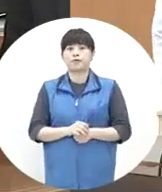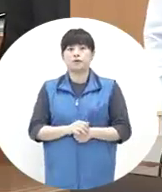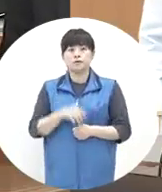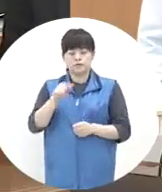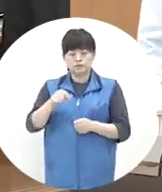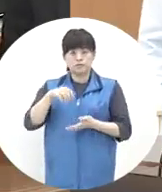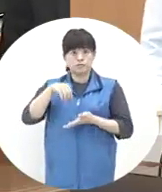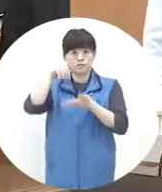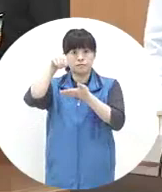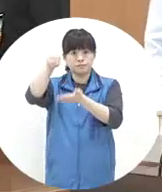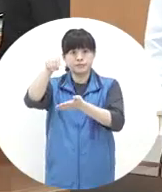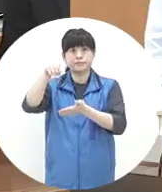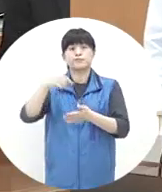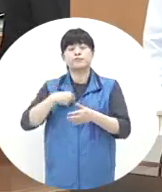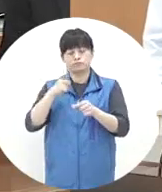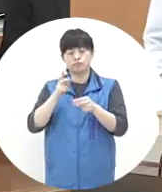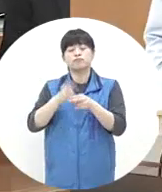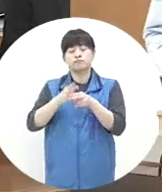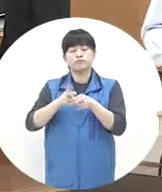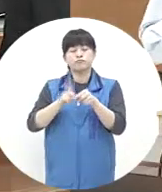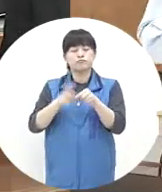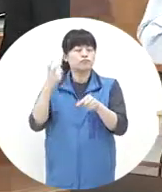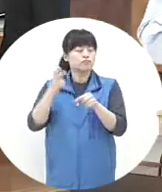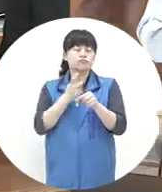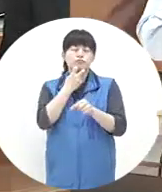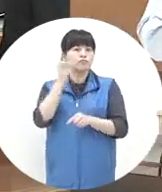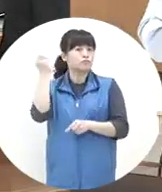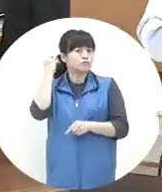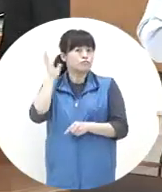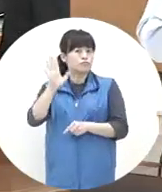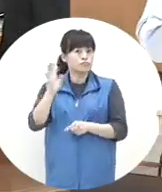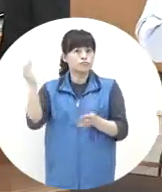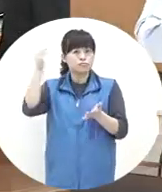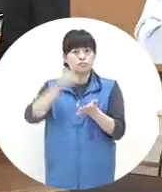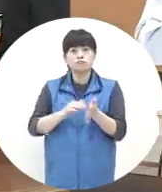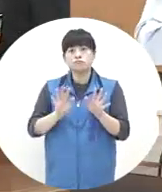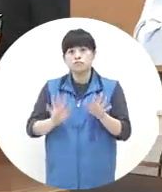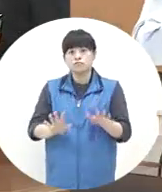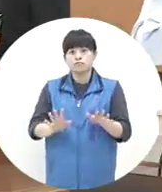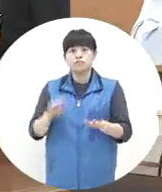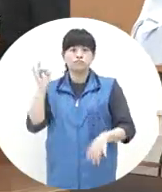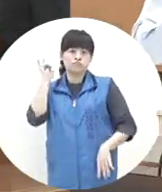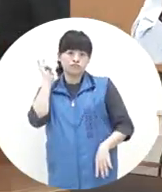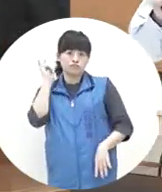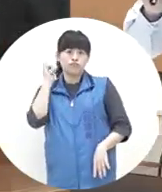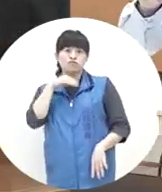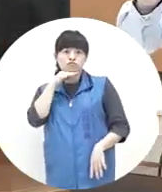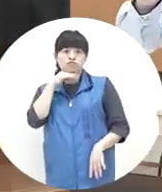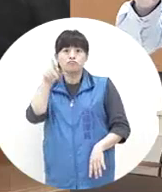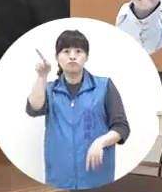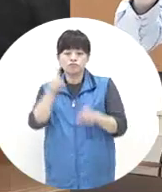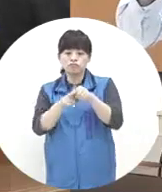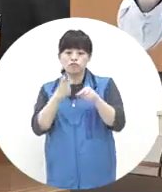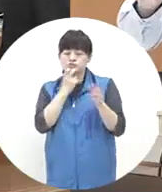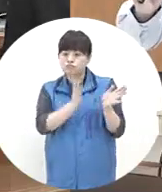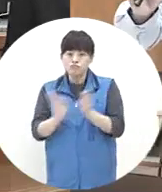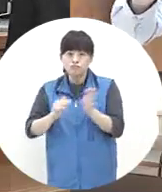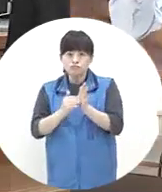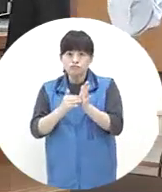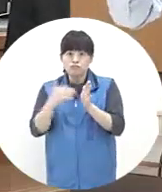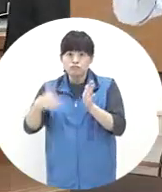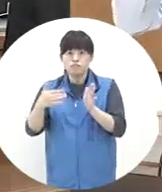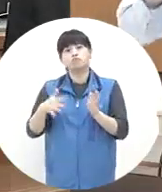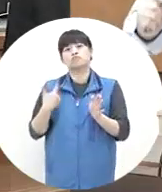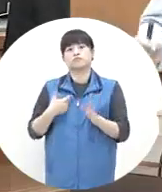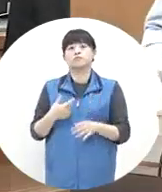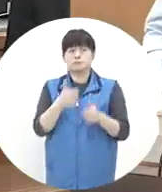议我相信中央他也听进去了，但是到现在为止我们在等中央到底办法如何。 谢谢市长、哦、